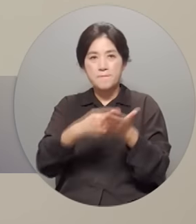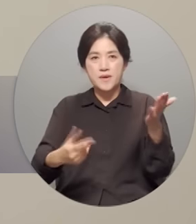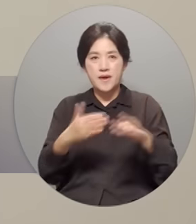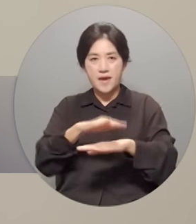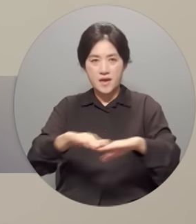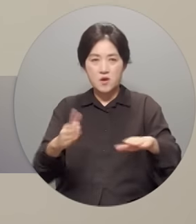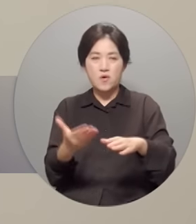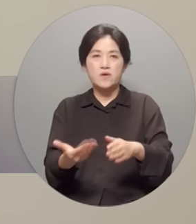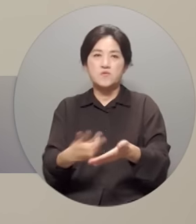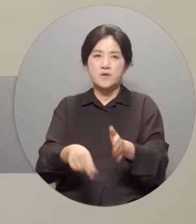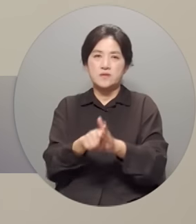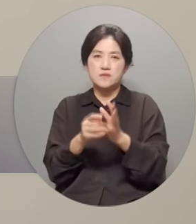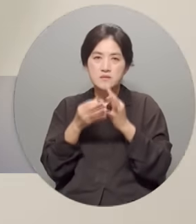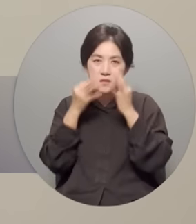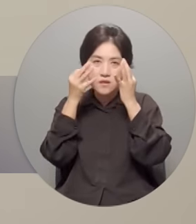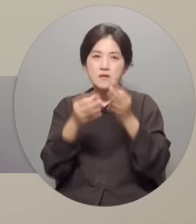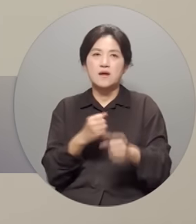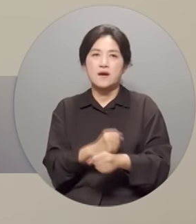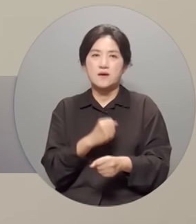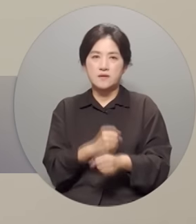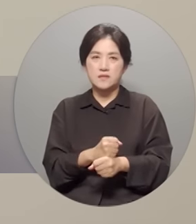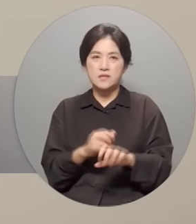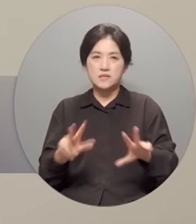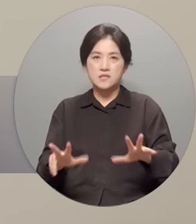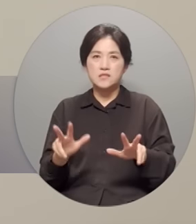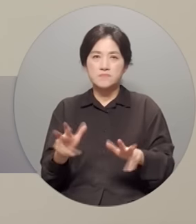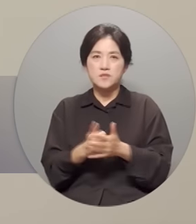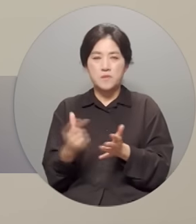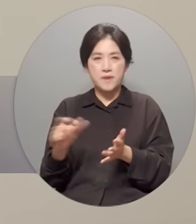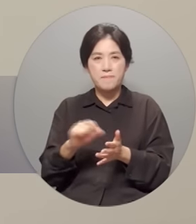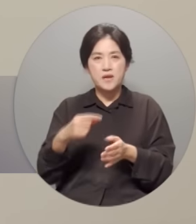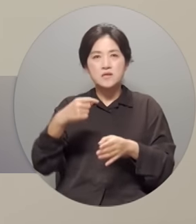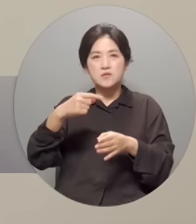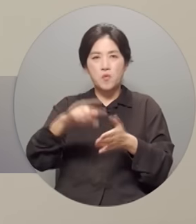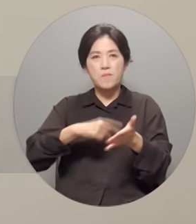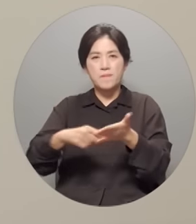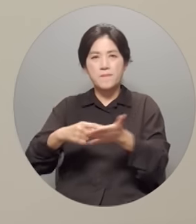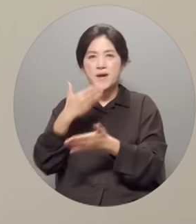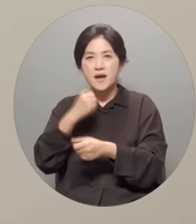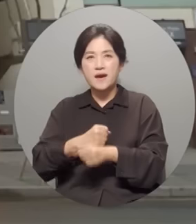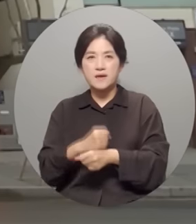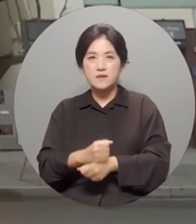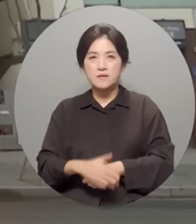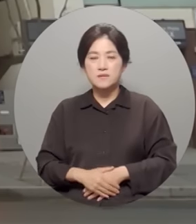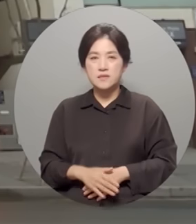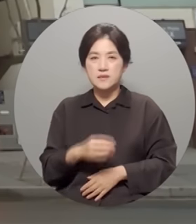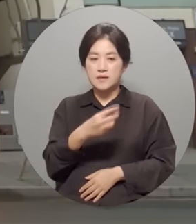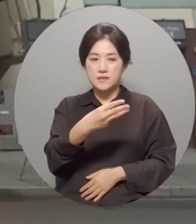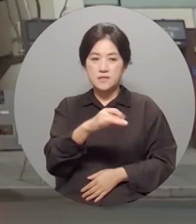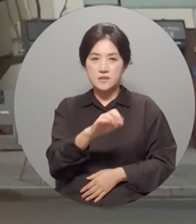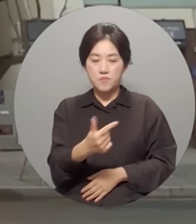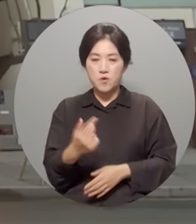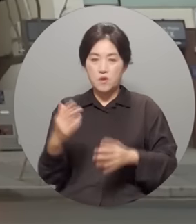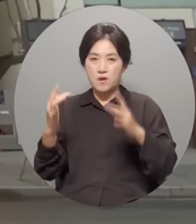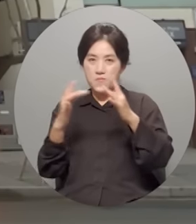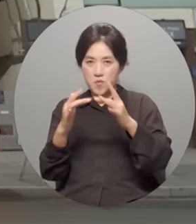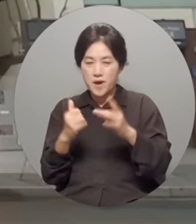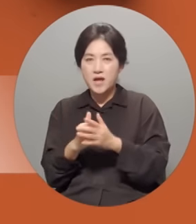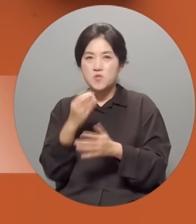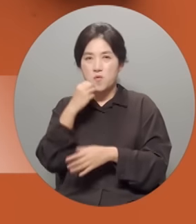위해서 최선의 노력을 다하겠습니다. 지금부터는 좀 속도가 빠르게 처리될 것 같습니다. 팀원 역시 모바일 앱과 홈페이지 등을